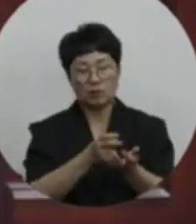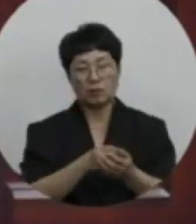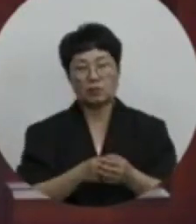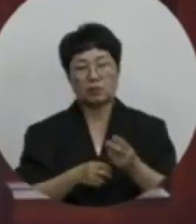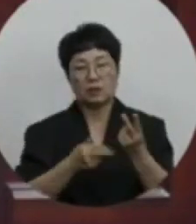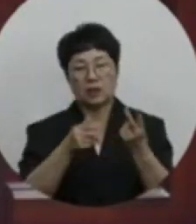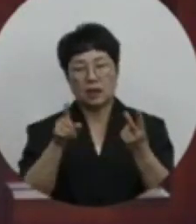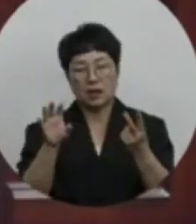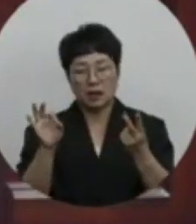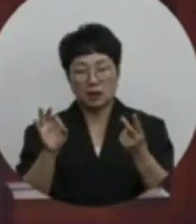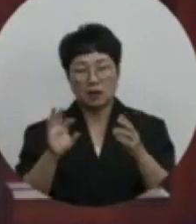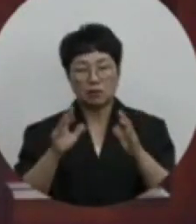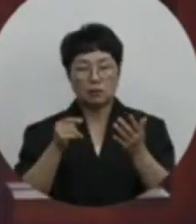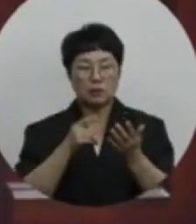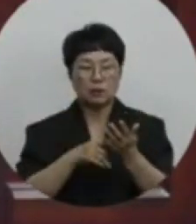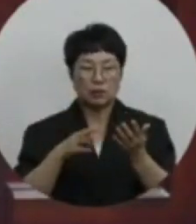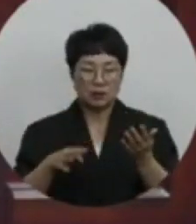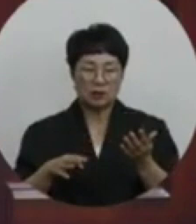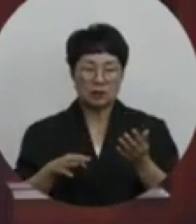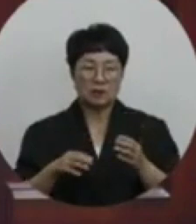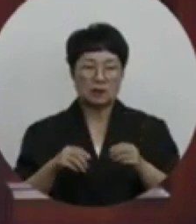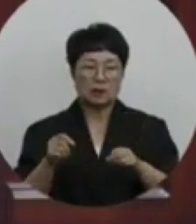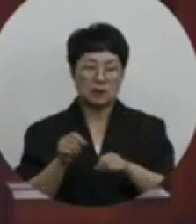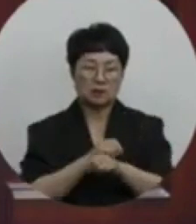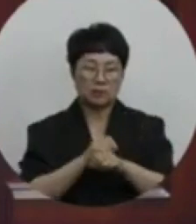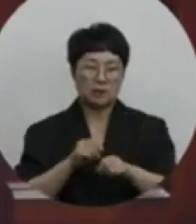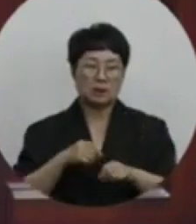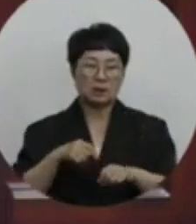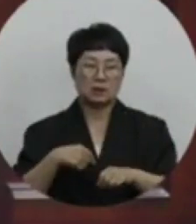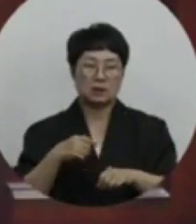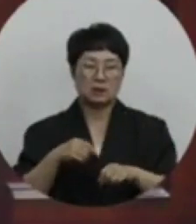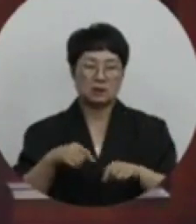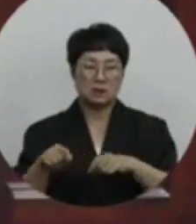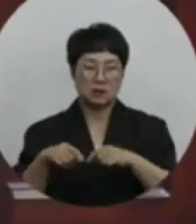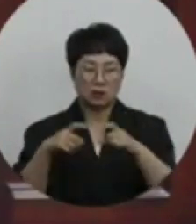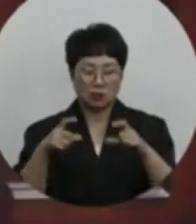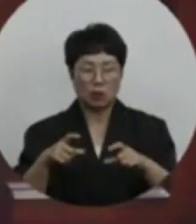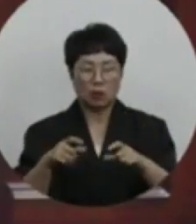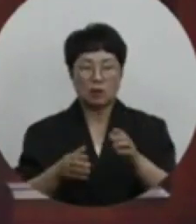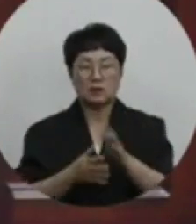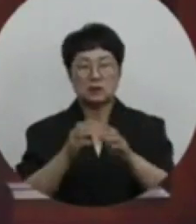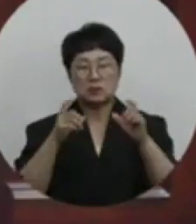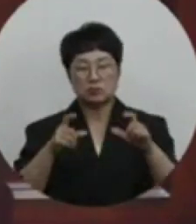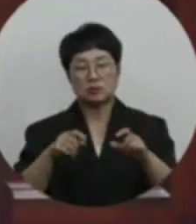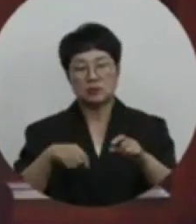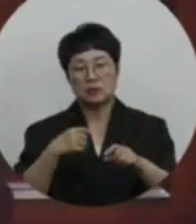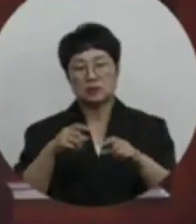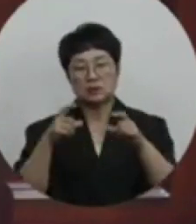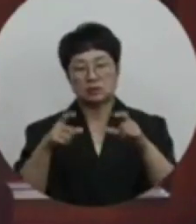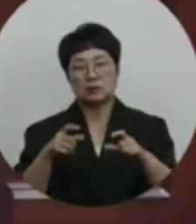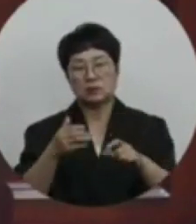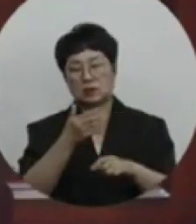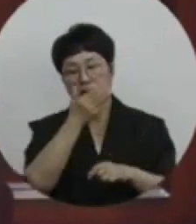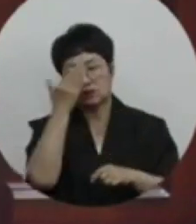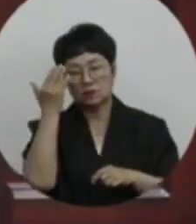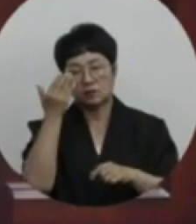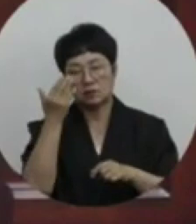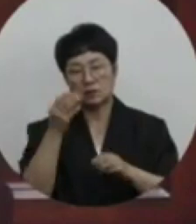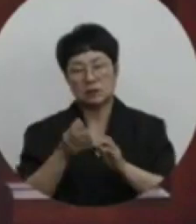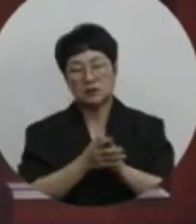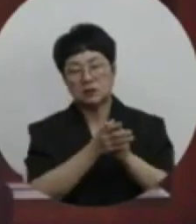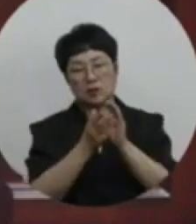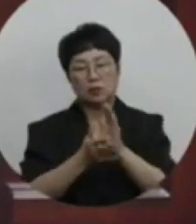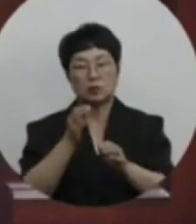제2항에서는 국무총리는 특별자치시, 특별자치도 또는 시군 자치구를 청년